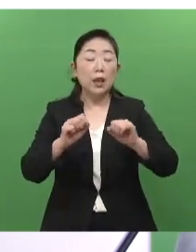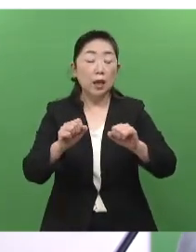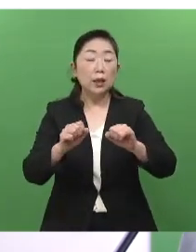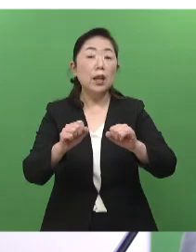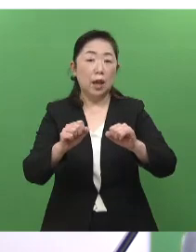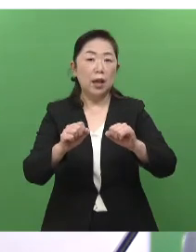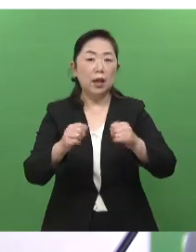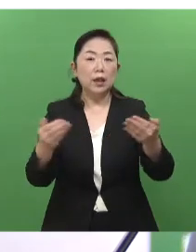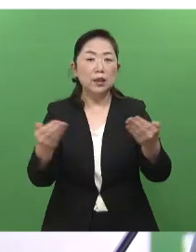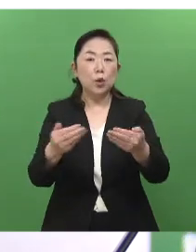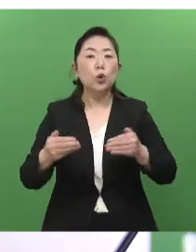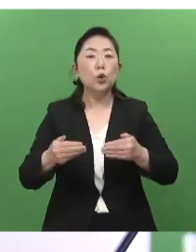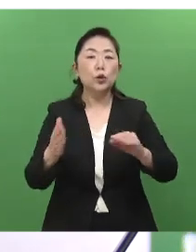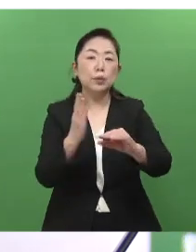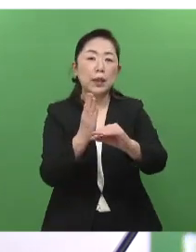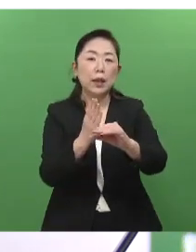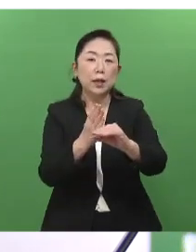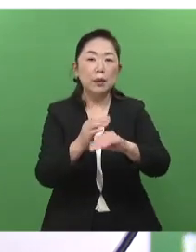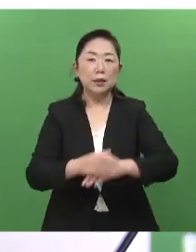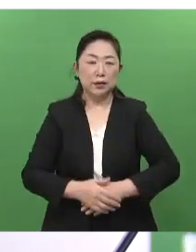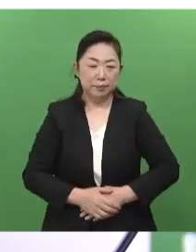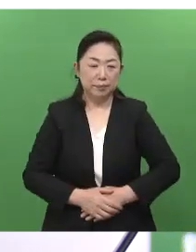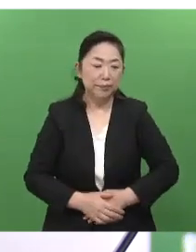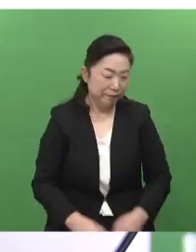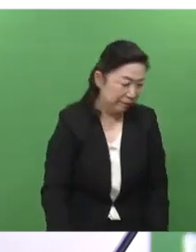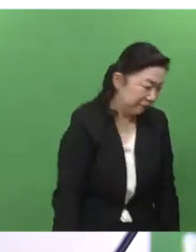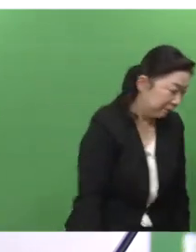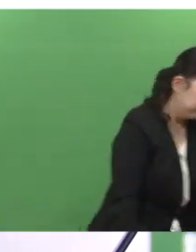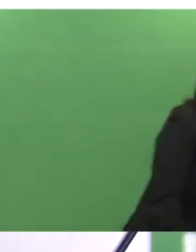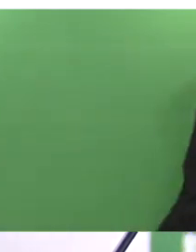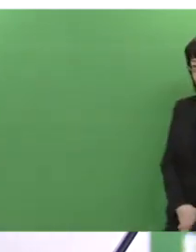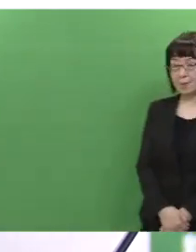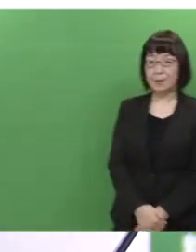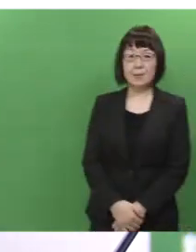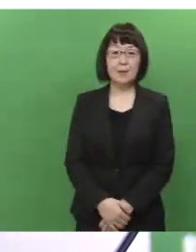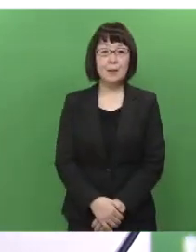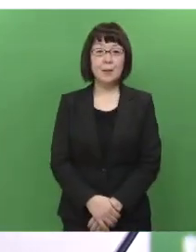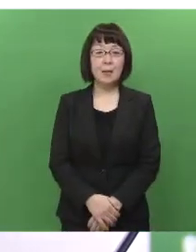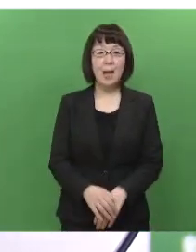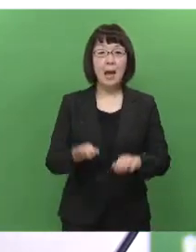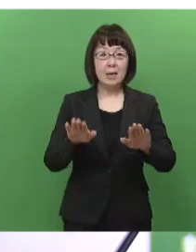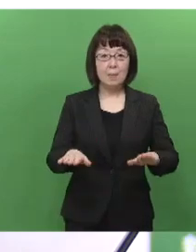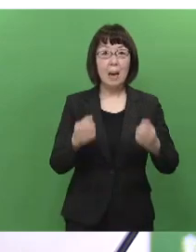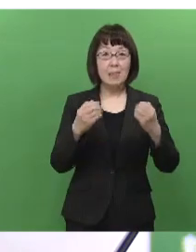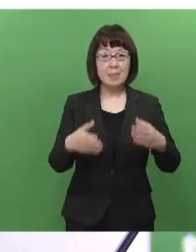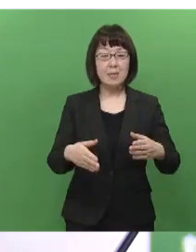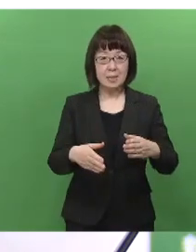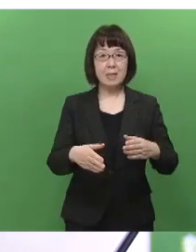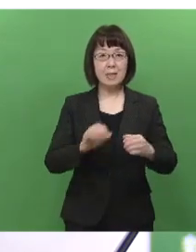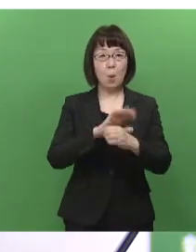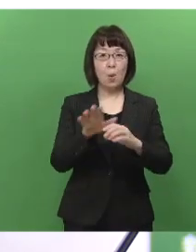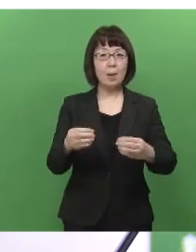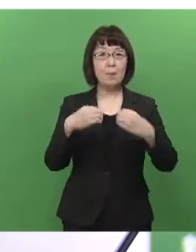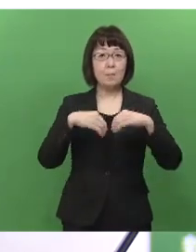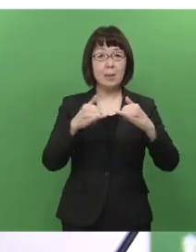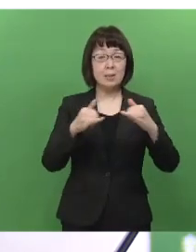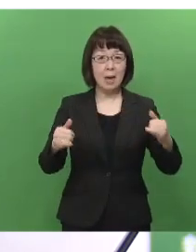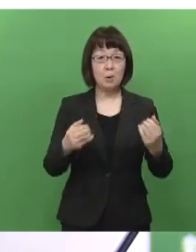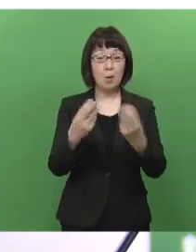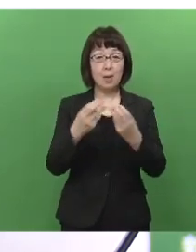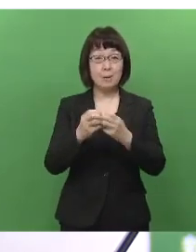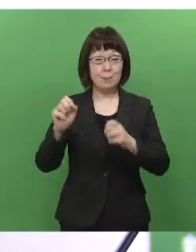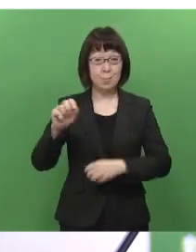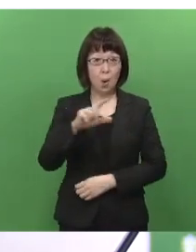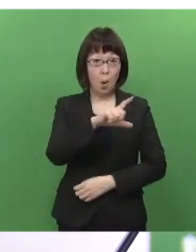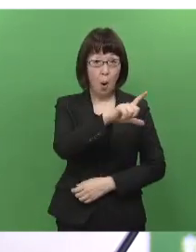思っています。ただいずれにしましても、今新規陽性者の数は圧倒的に増えております。これをですね、一日一